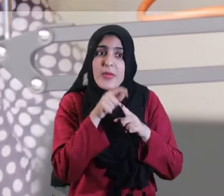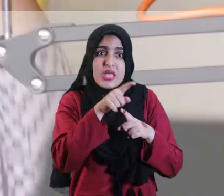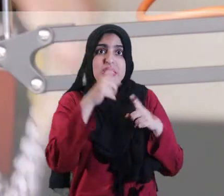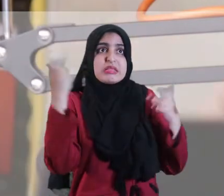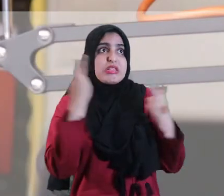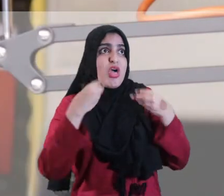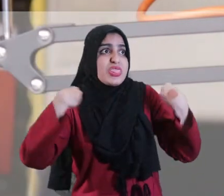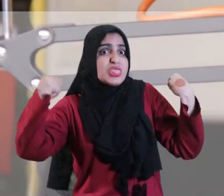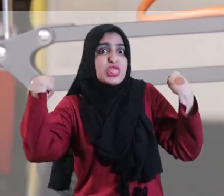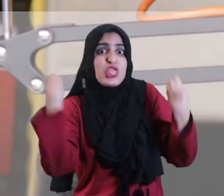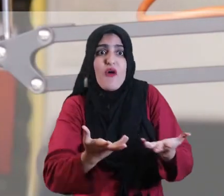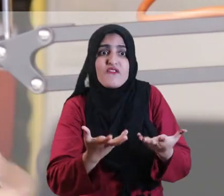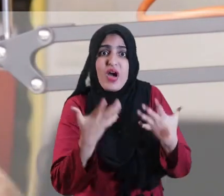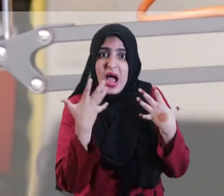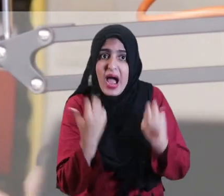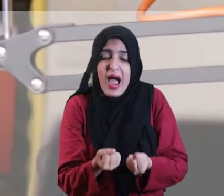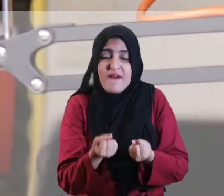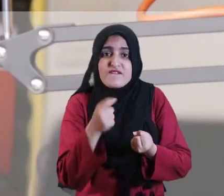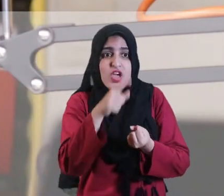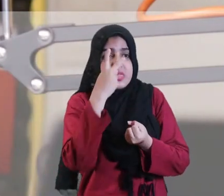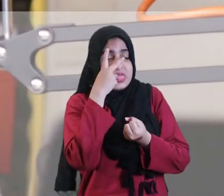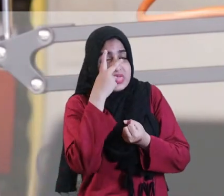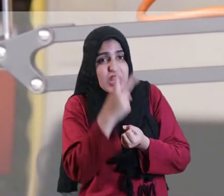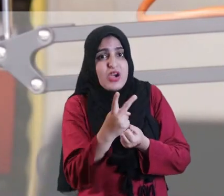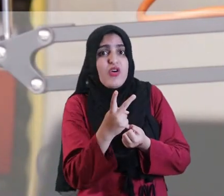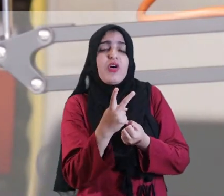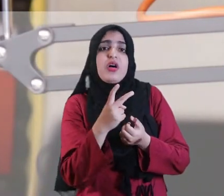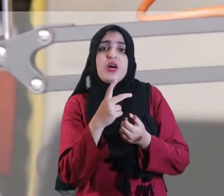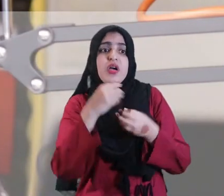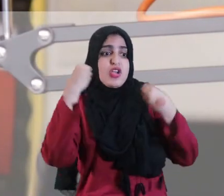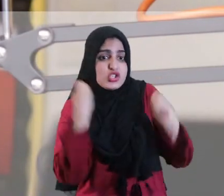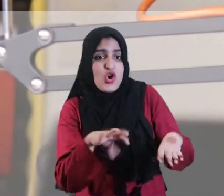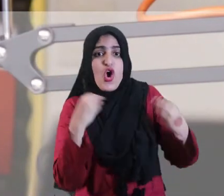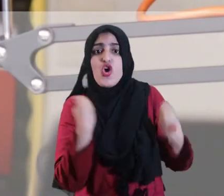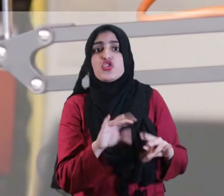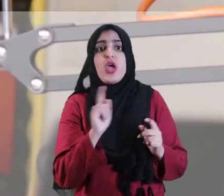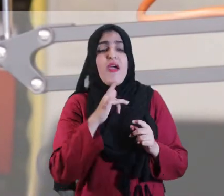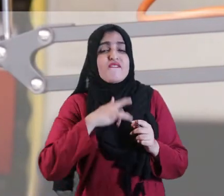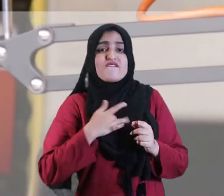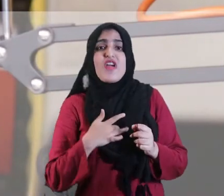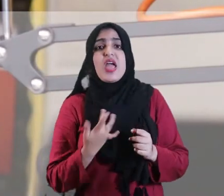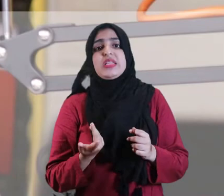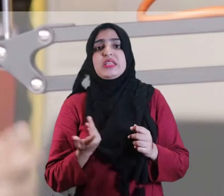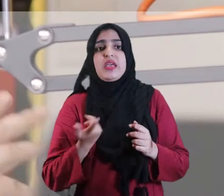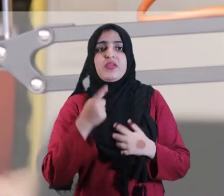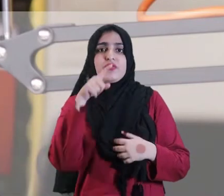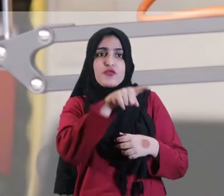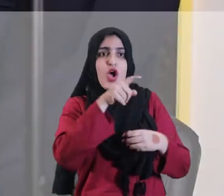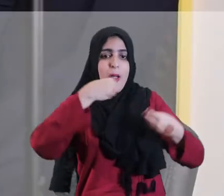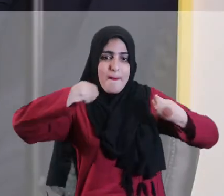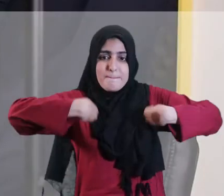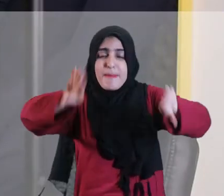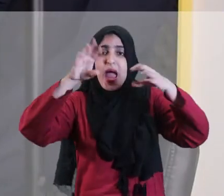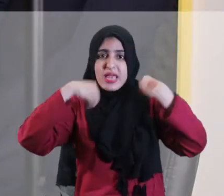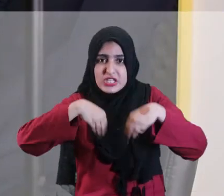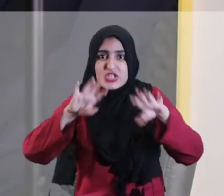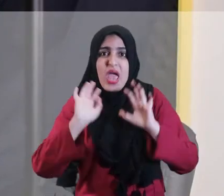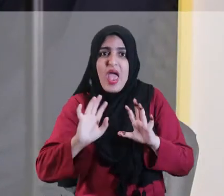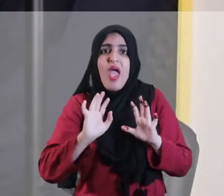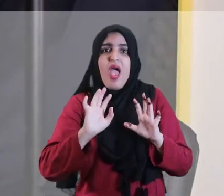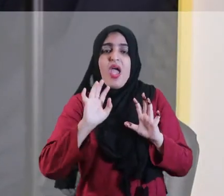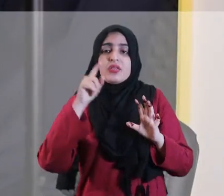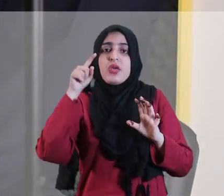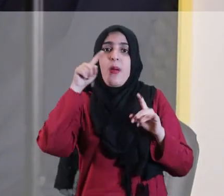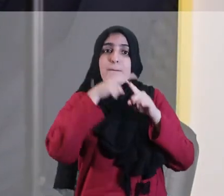दिस और गंदा फिलहाल विनोद रिलेटिड कुछ जगहों पर अपने चीज बेचने के लिए आपको चलाते रहेंगे प्रमोशन जबरन